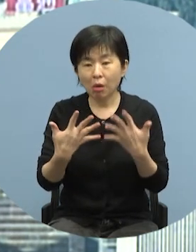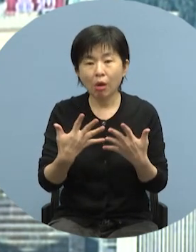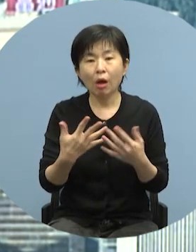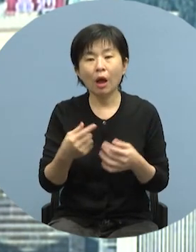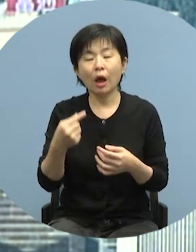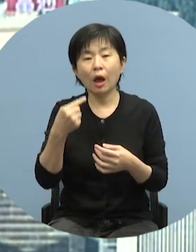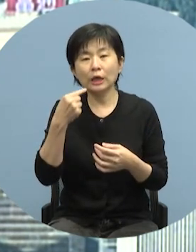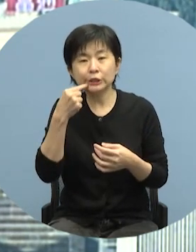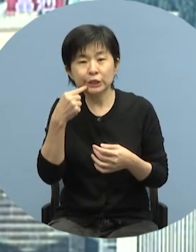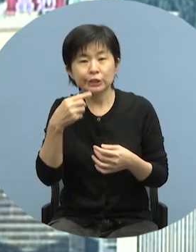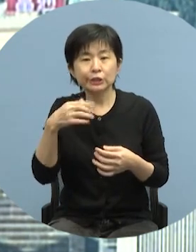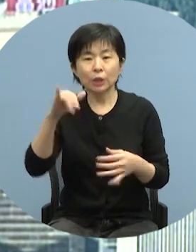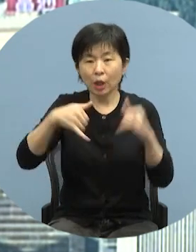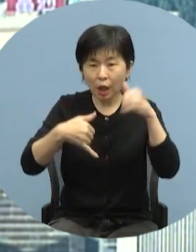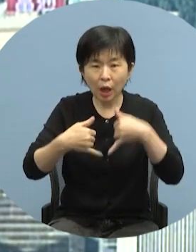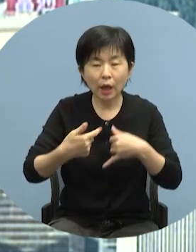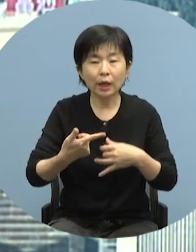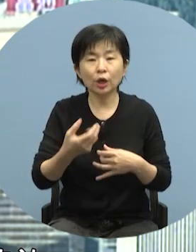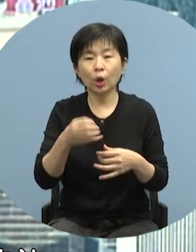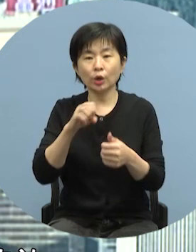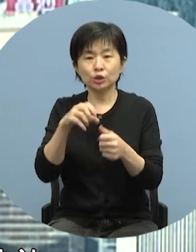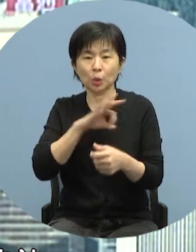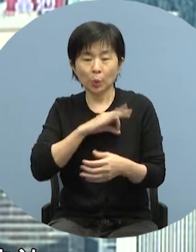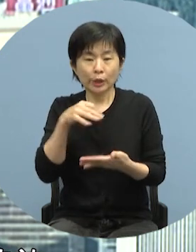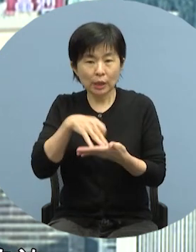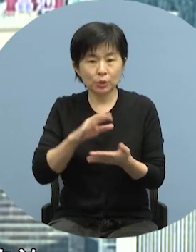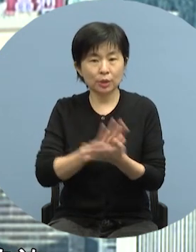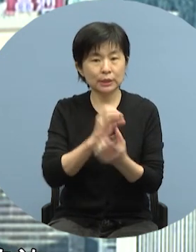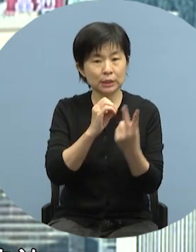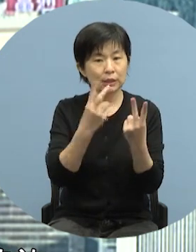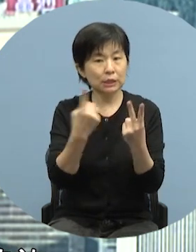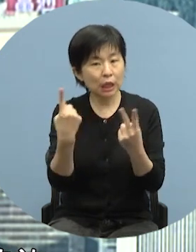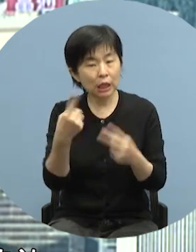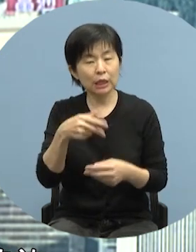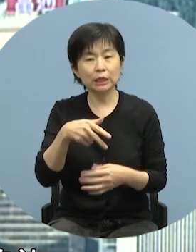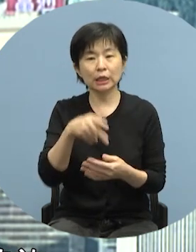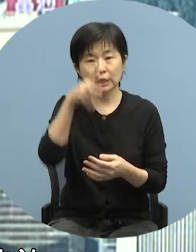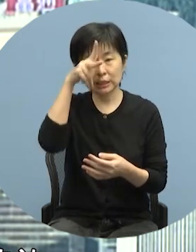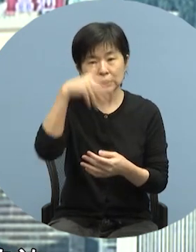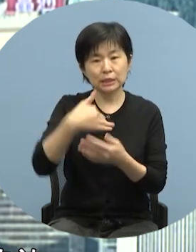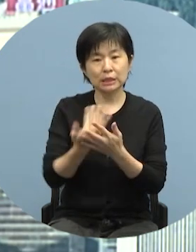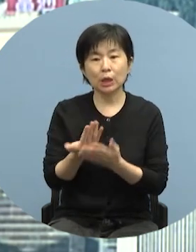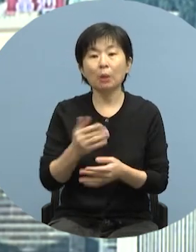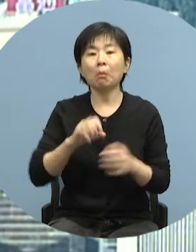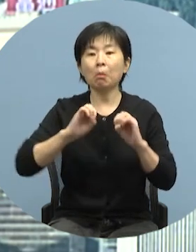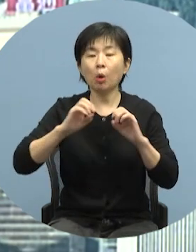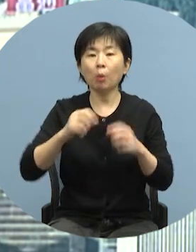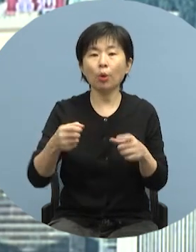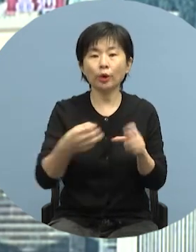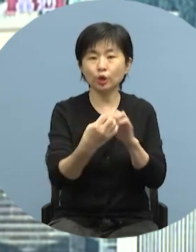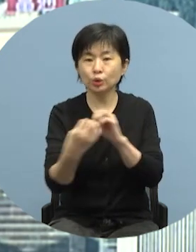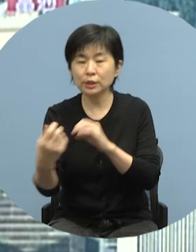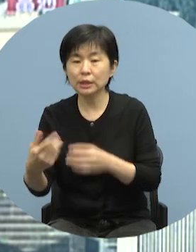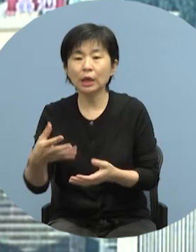啲線上線下嘅諮詢會咧係參與過2021年施政報告的公眾諮詢，我們也都收到